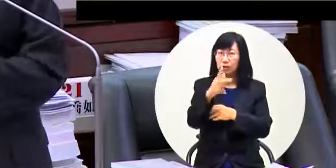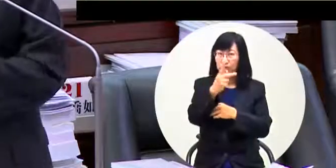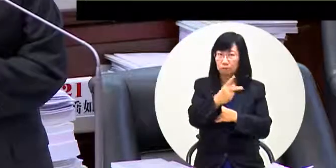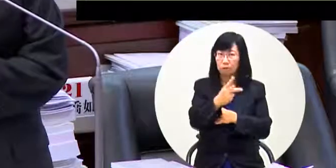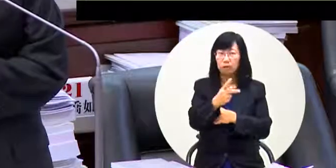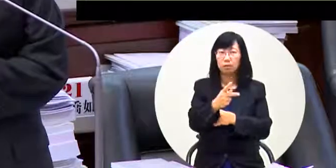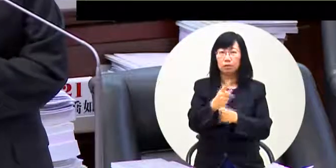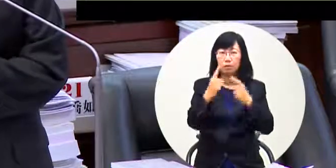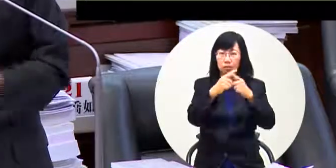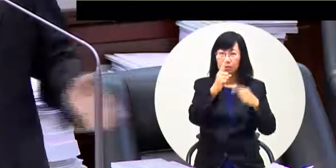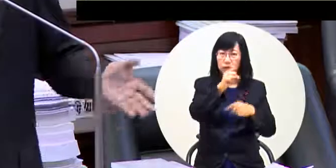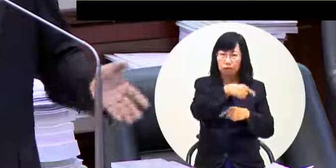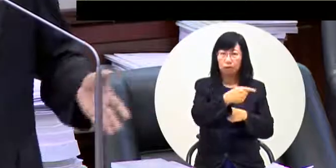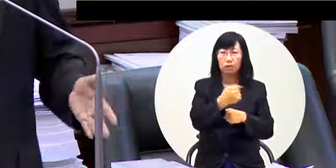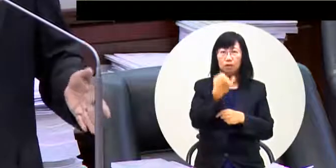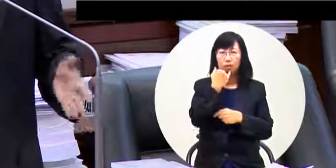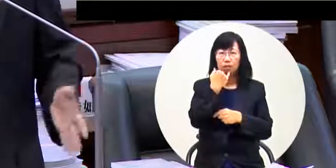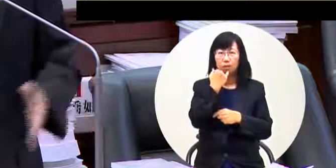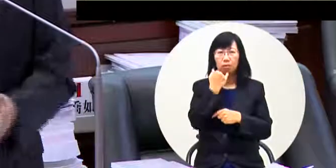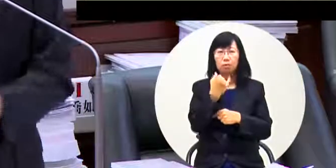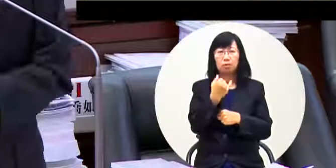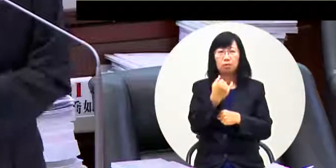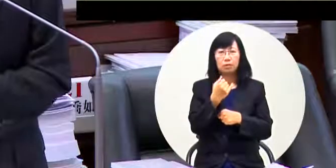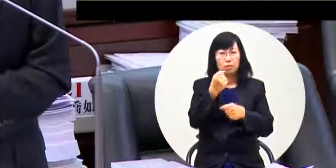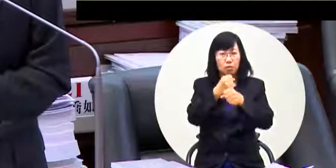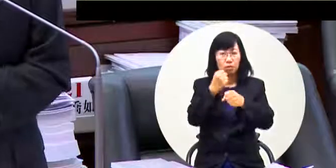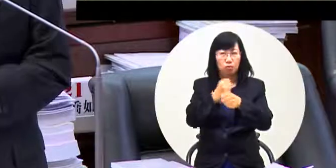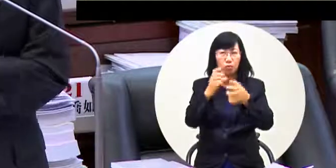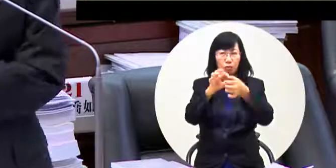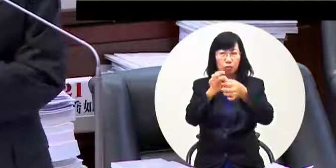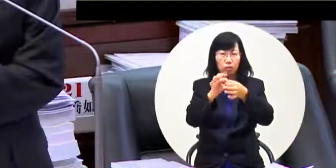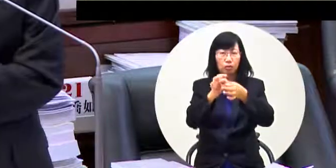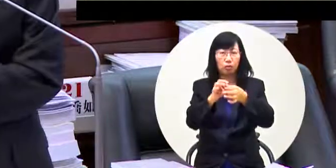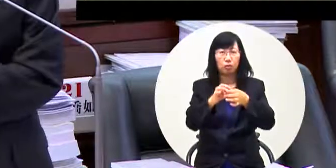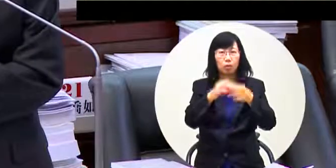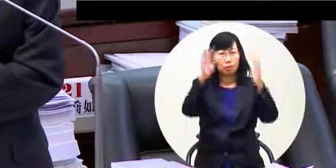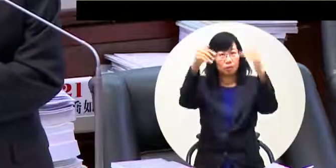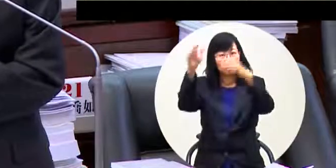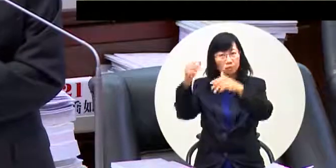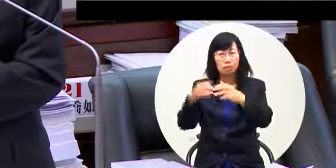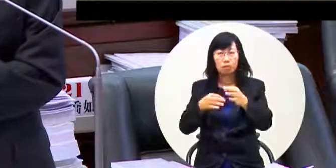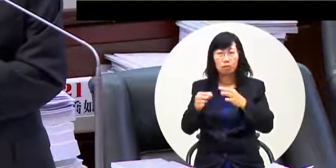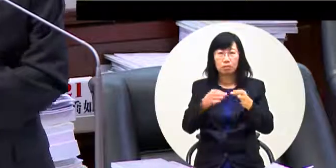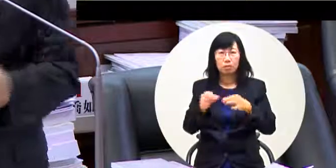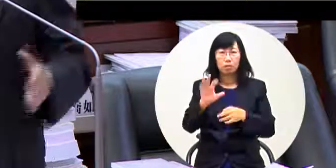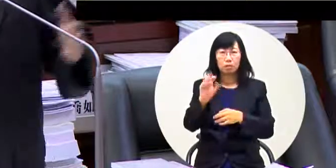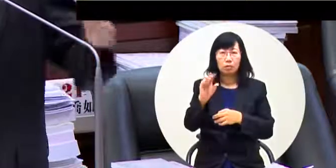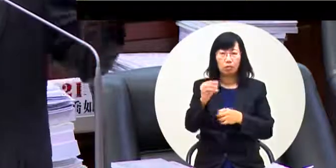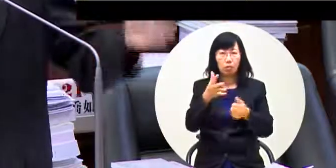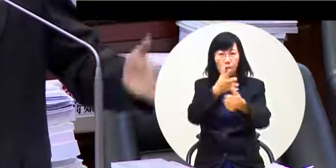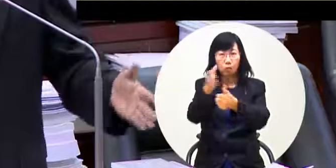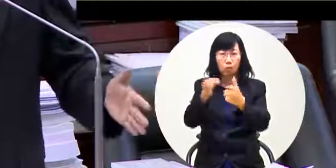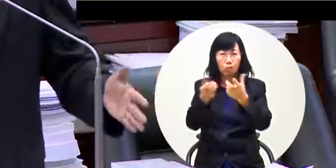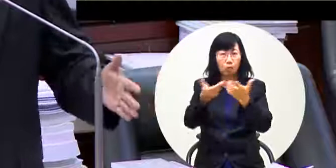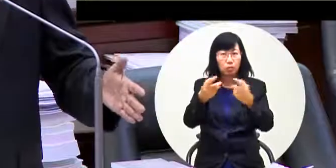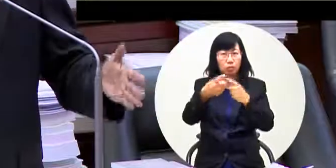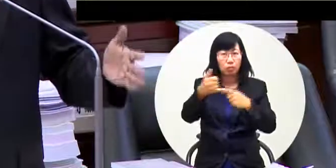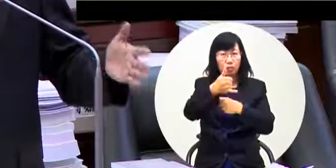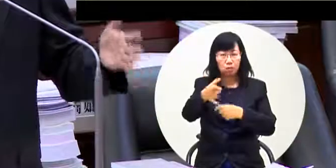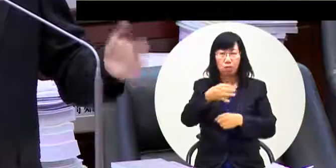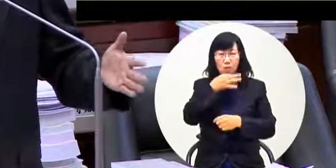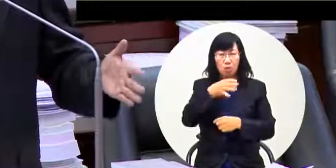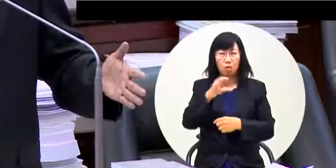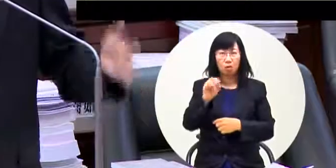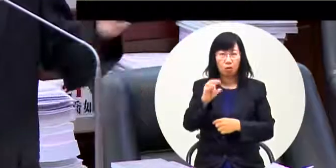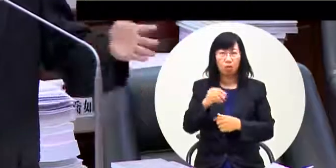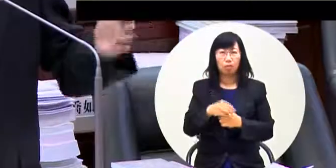商的人才吗？现有的公务人员有够这样的资格，有这样的人才吗？ 我们有没有办法这个单位它是一个